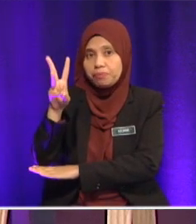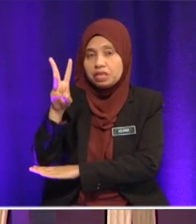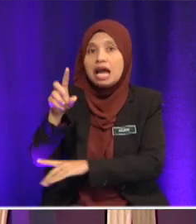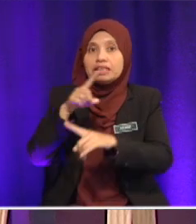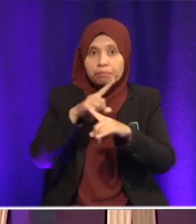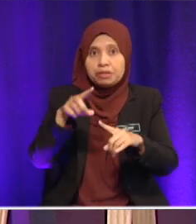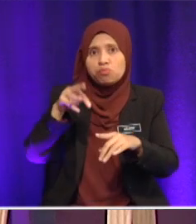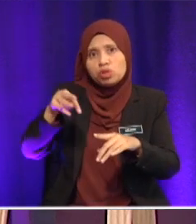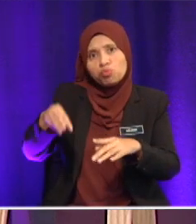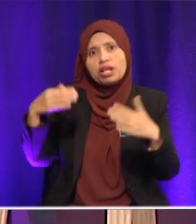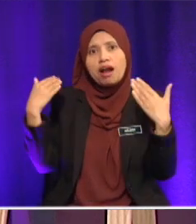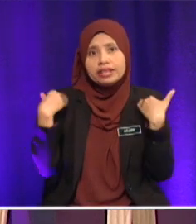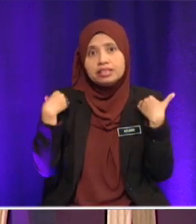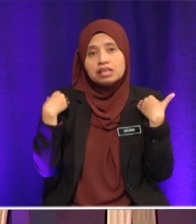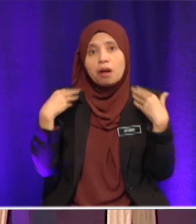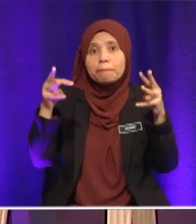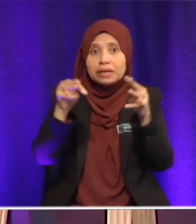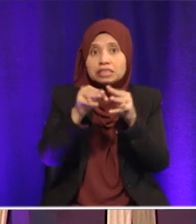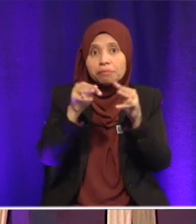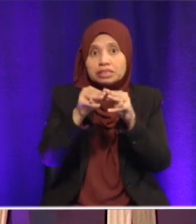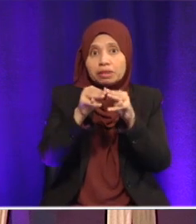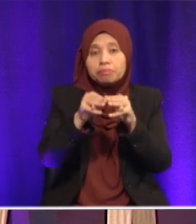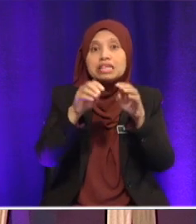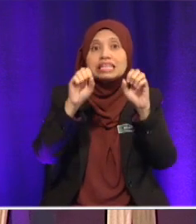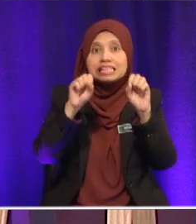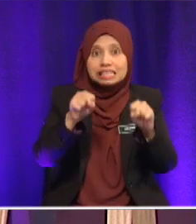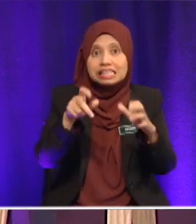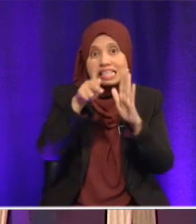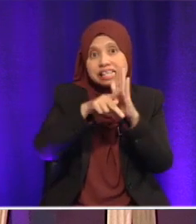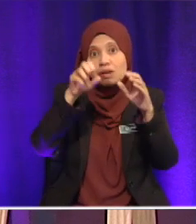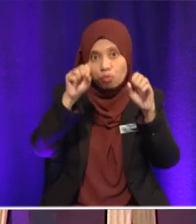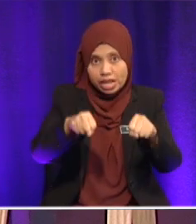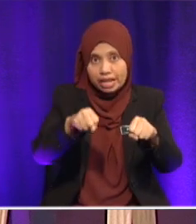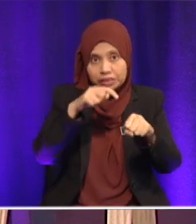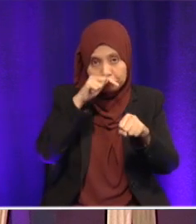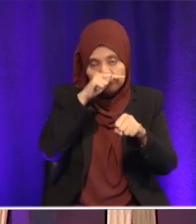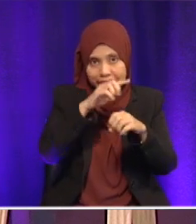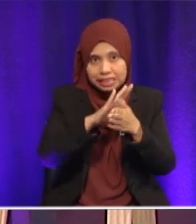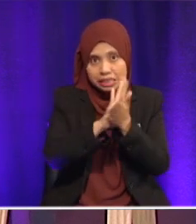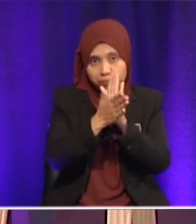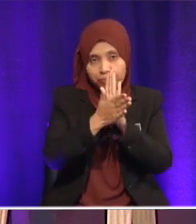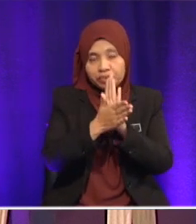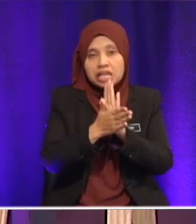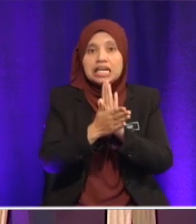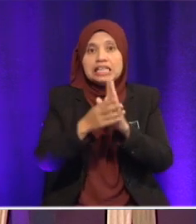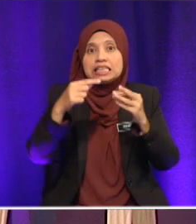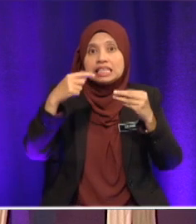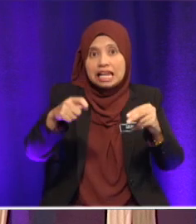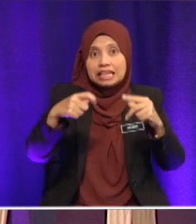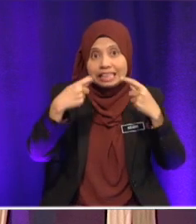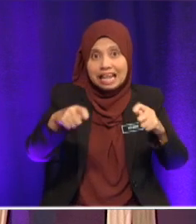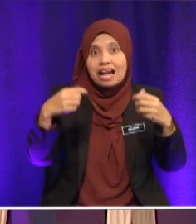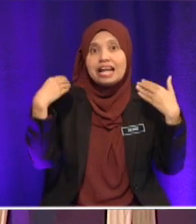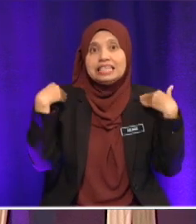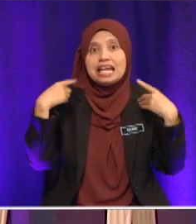coba meletakkan tahap minimum pada TV3 tetapi kenik ingat pada